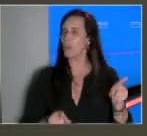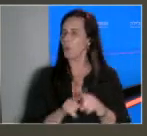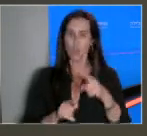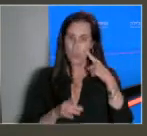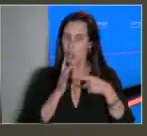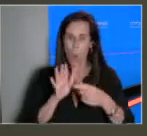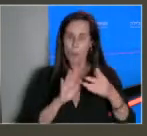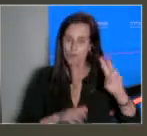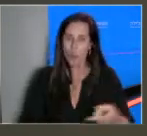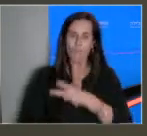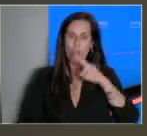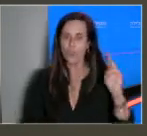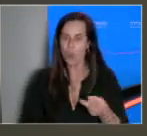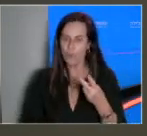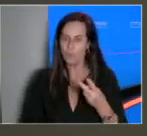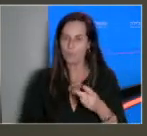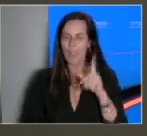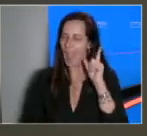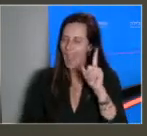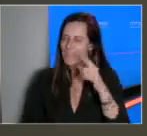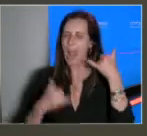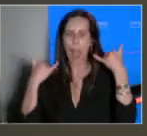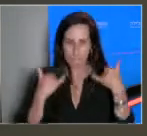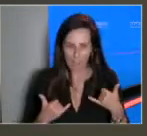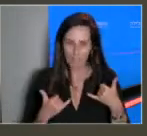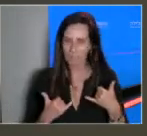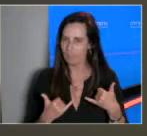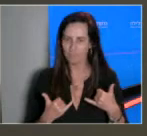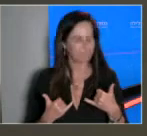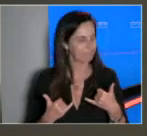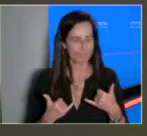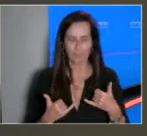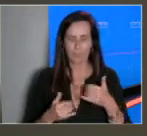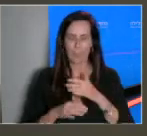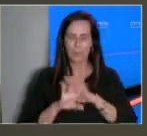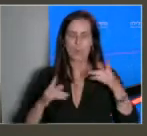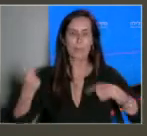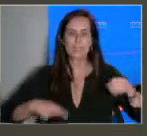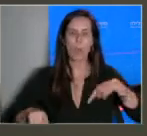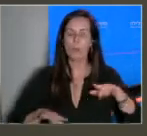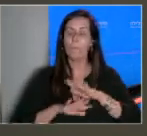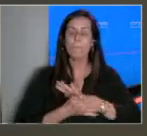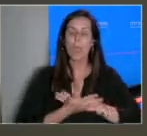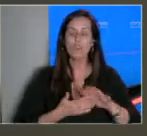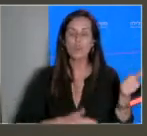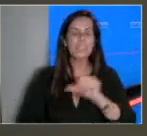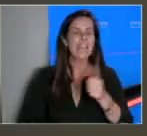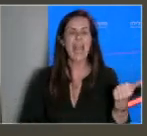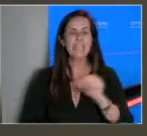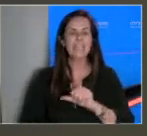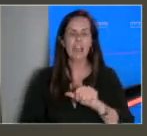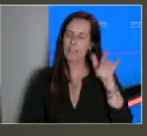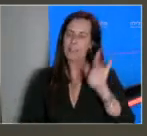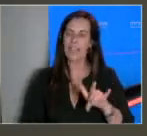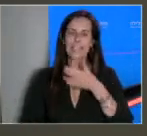שיראו לנו פעם אחר פעם. אבל הפעם זה ללא שום הצטלות. פשוט סלקציה